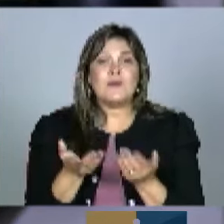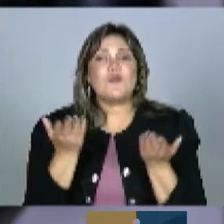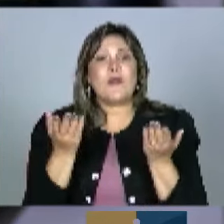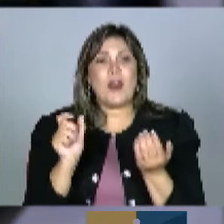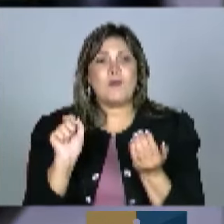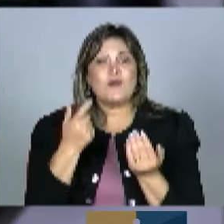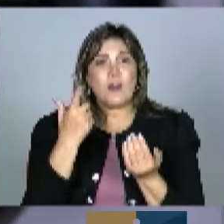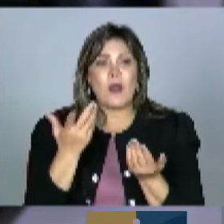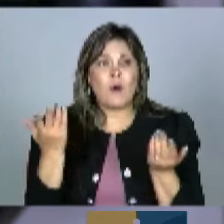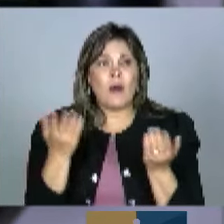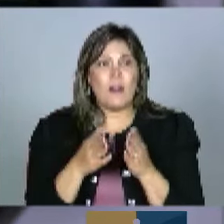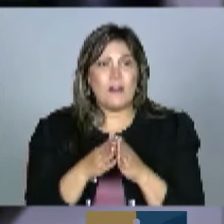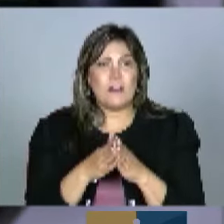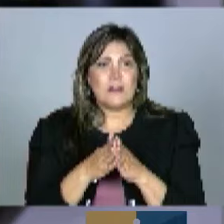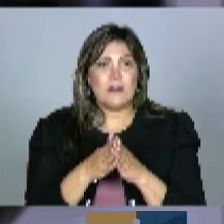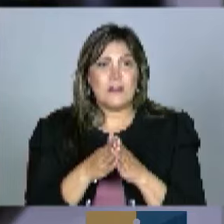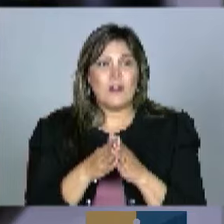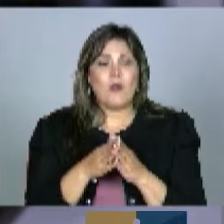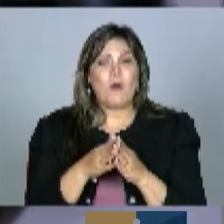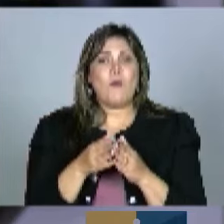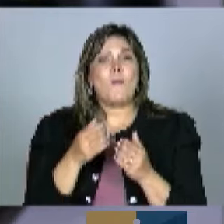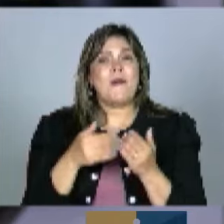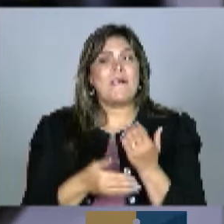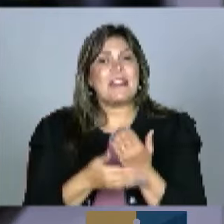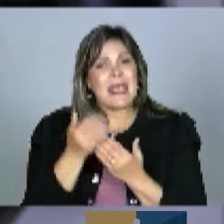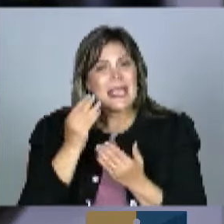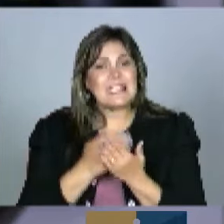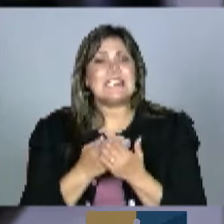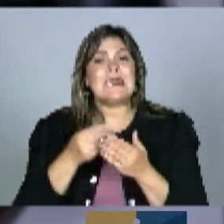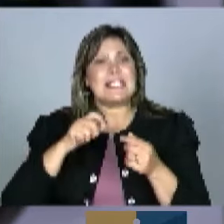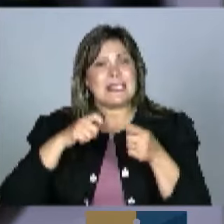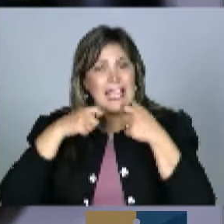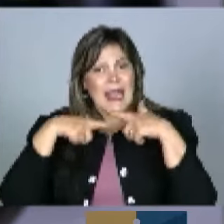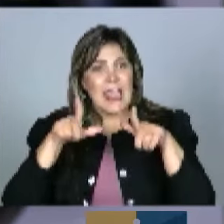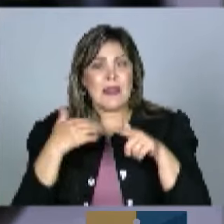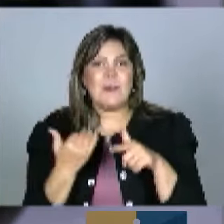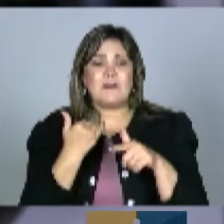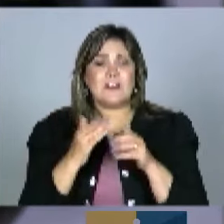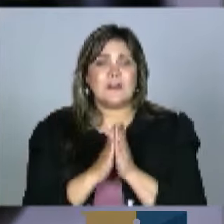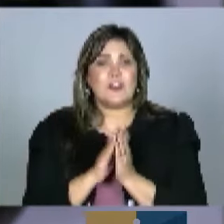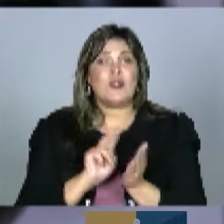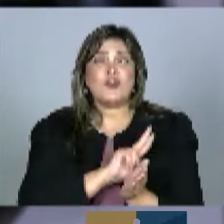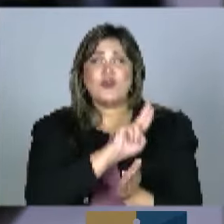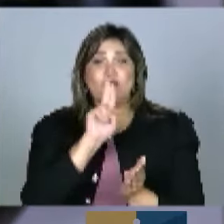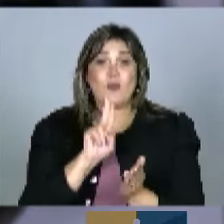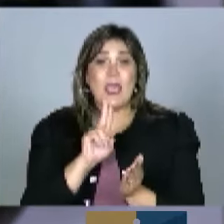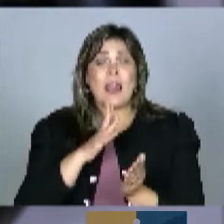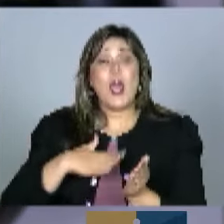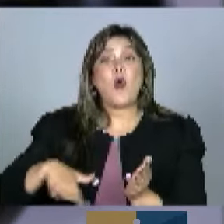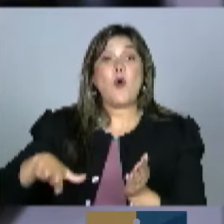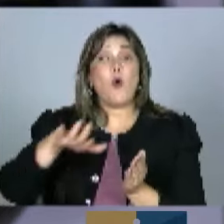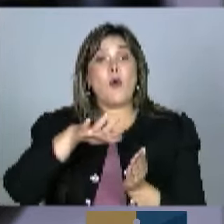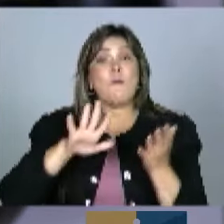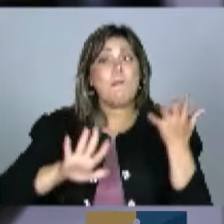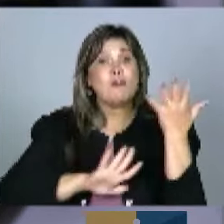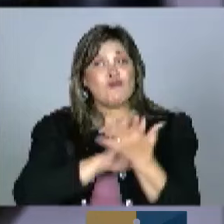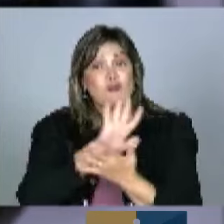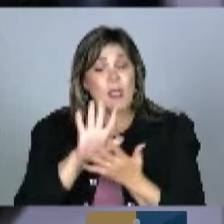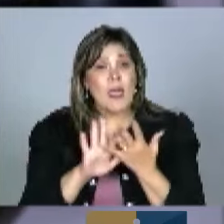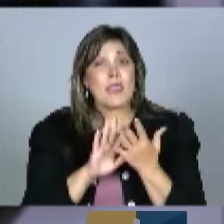سريع جدا في اصدار قرارات وما فيش اعاده اعلان وغيره وغيره وغيره سؤالي تحديدا هل جميع الموضوعات